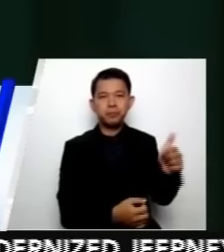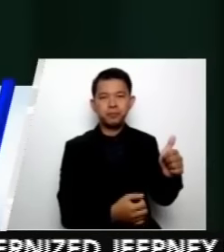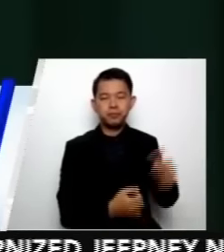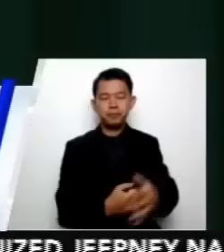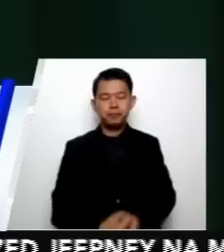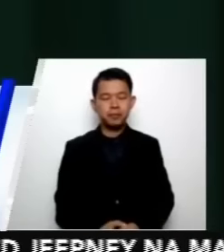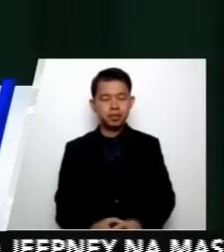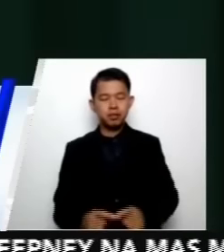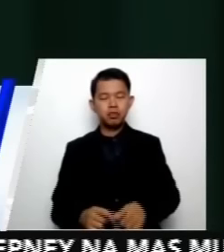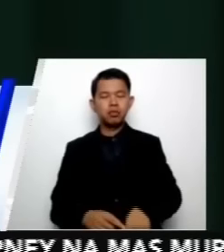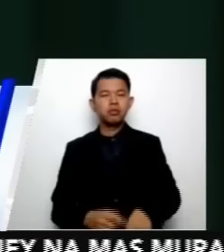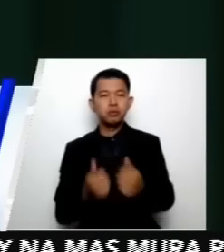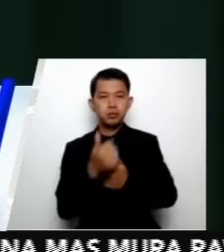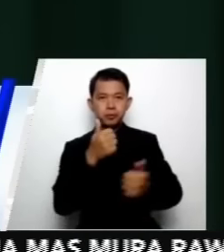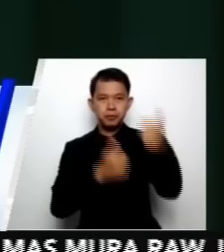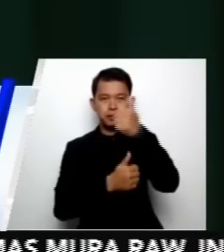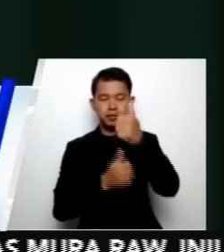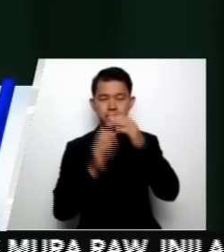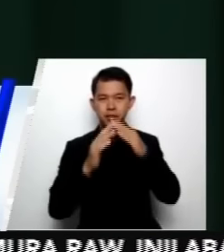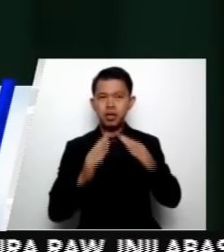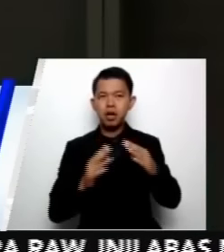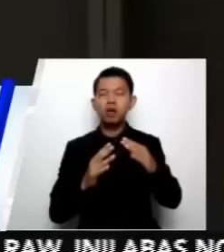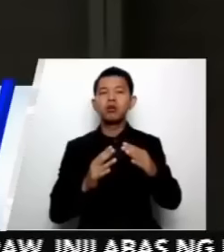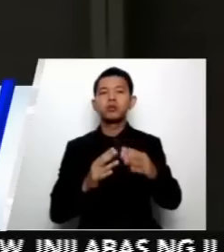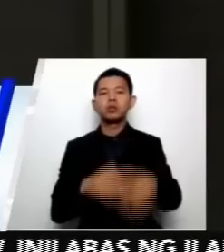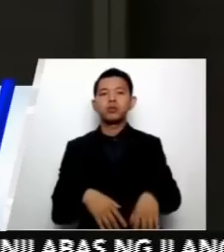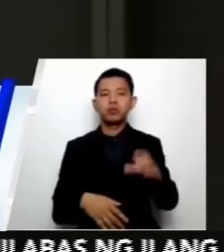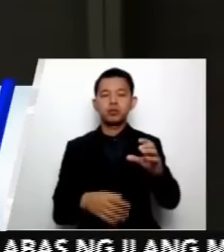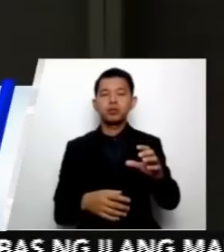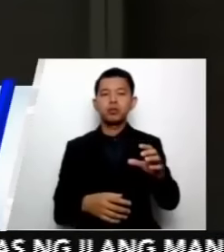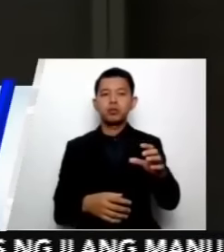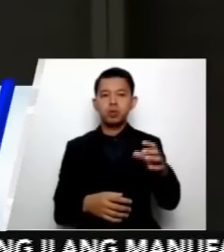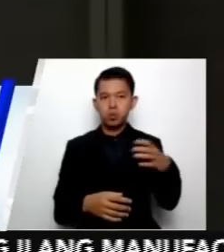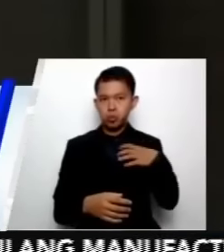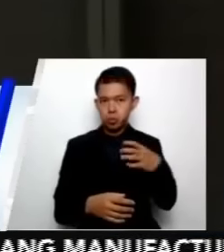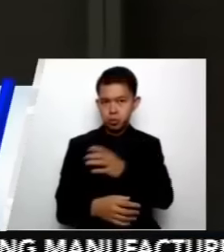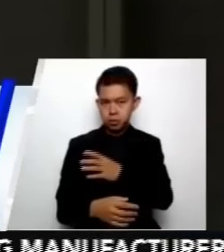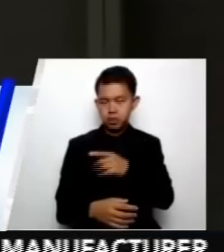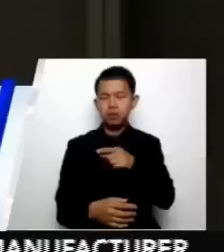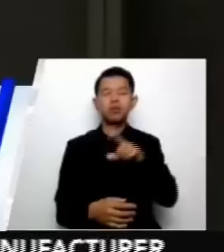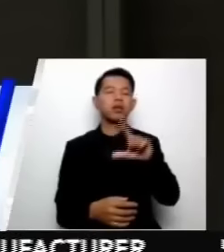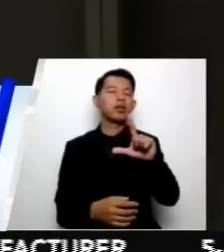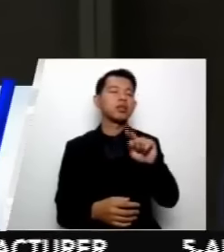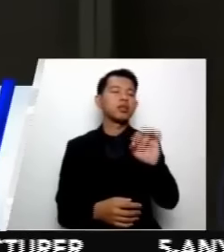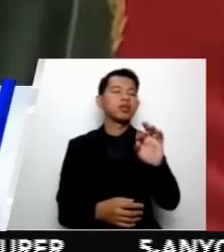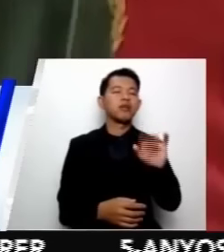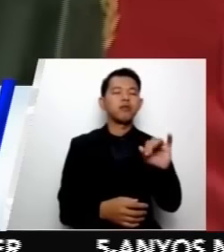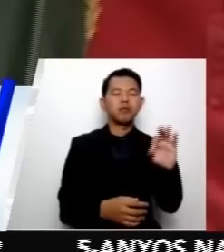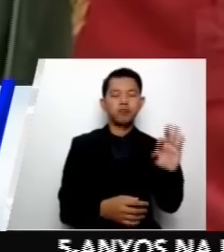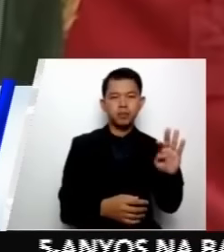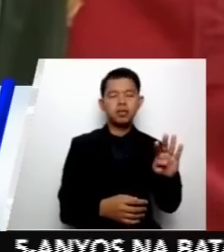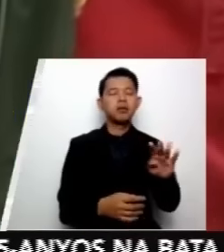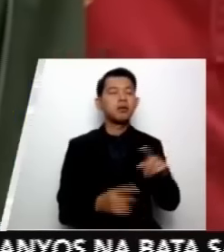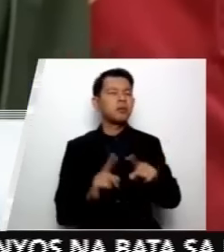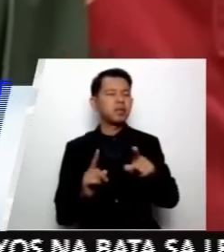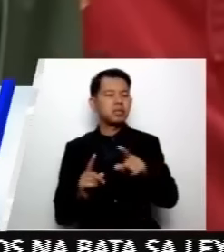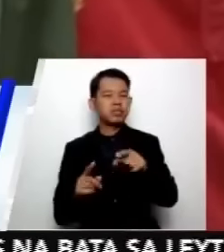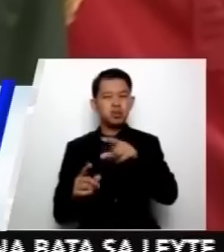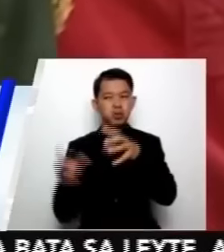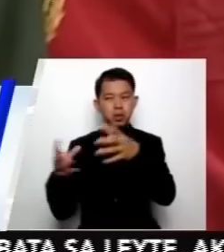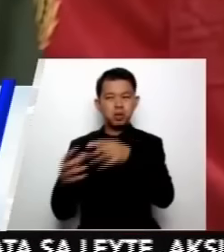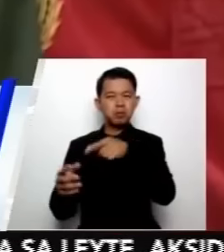chairman ng House Committee on Transportation ng LTFRB at DOTR na anya'y di makasagot sa mga tanong nila.